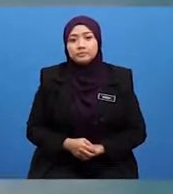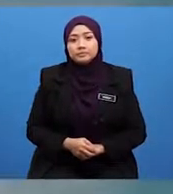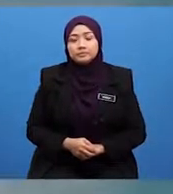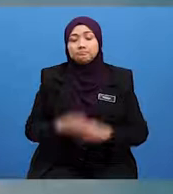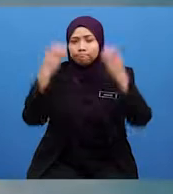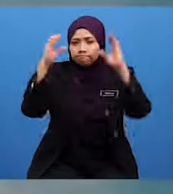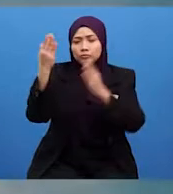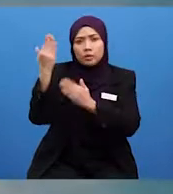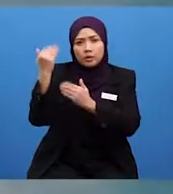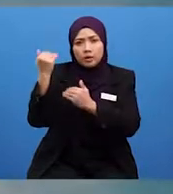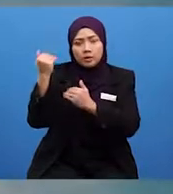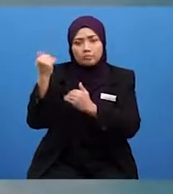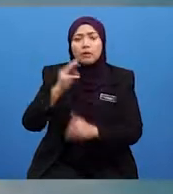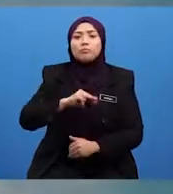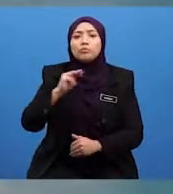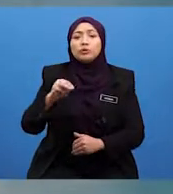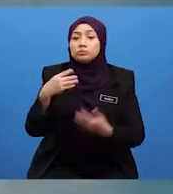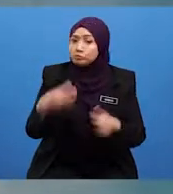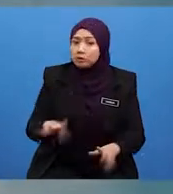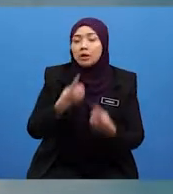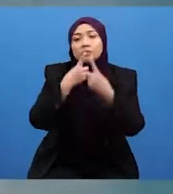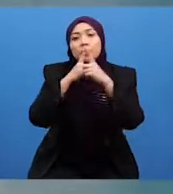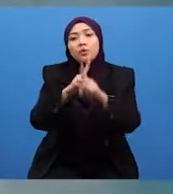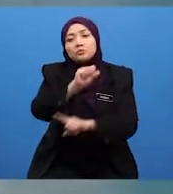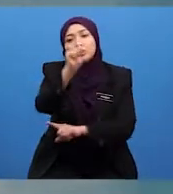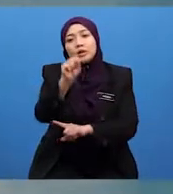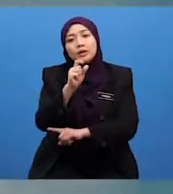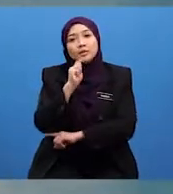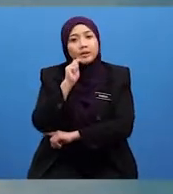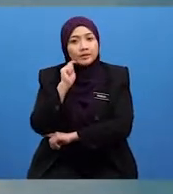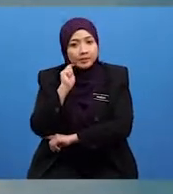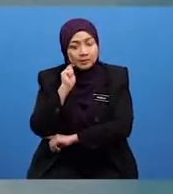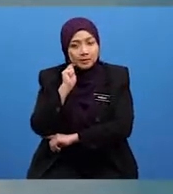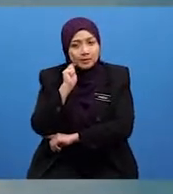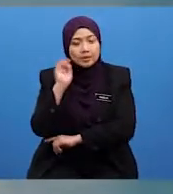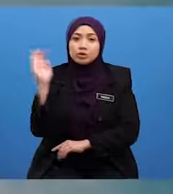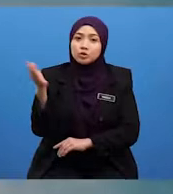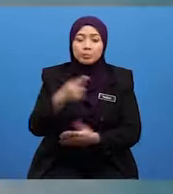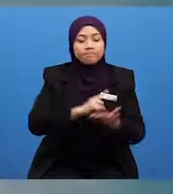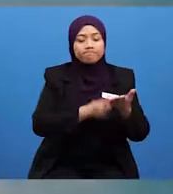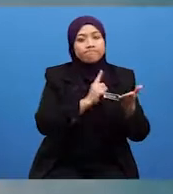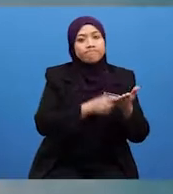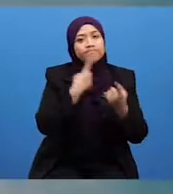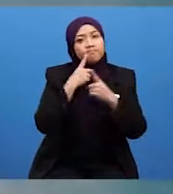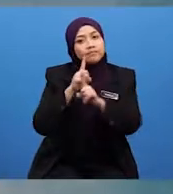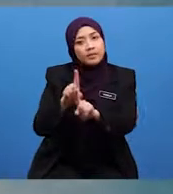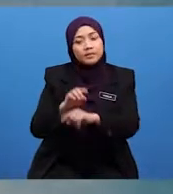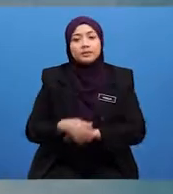Cikgu berharap murid-murid telah menjawab soalan tadi. Mari kita bincang jawapan.